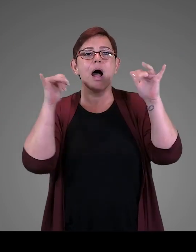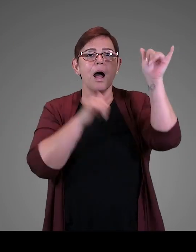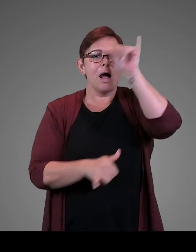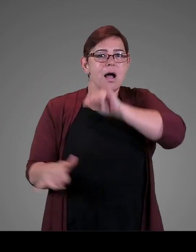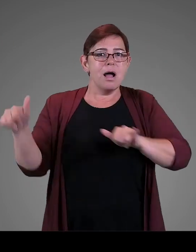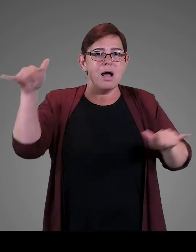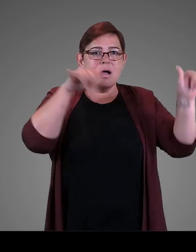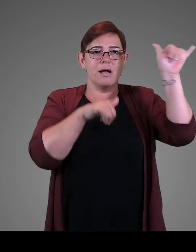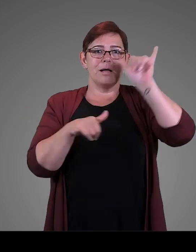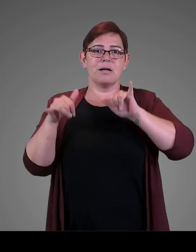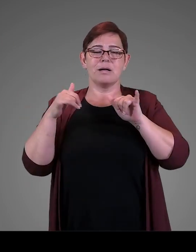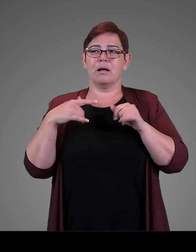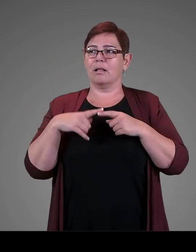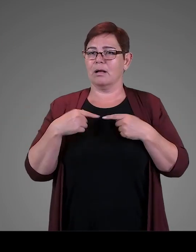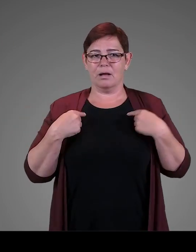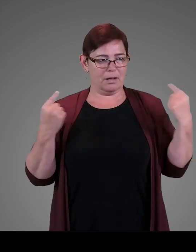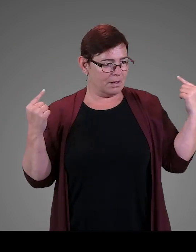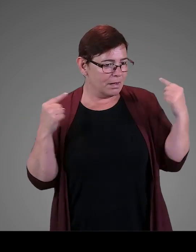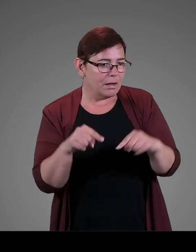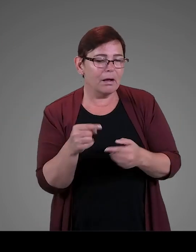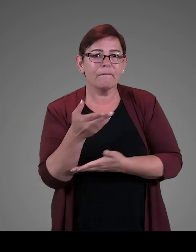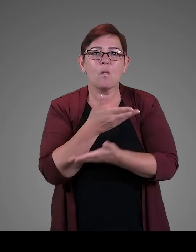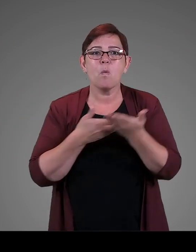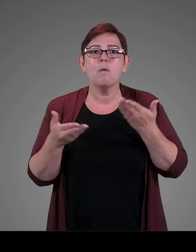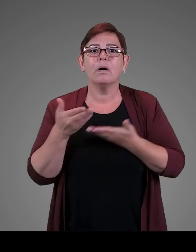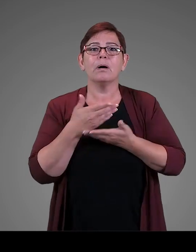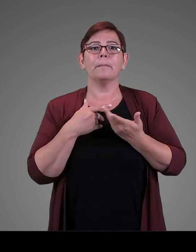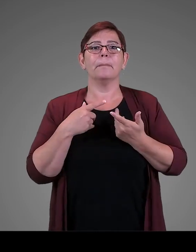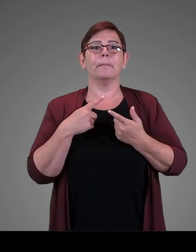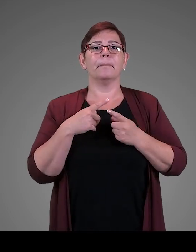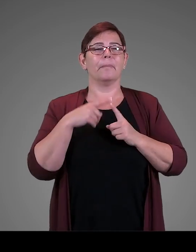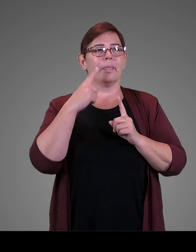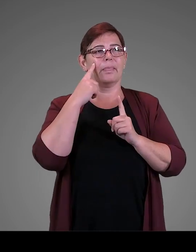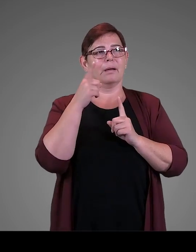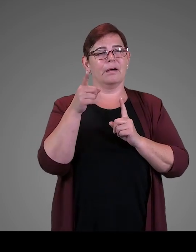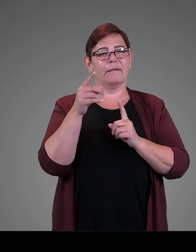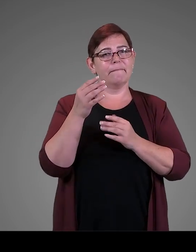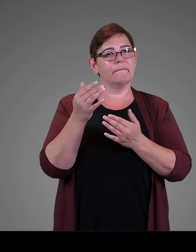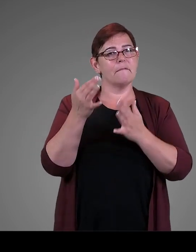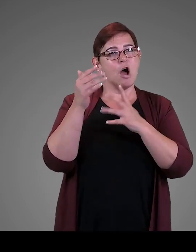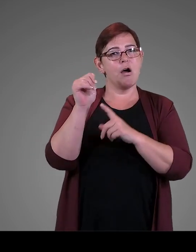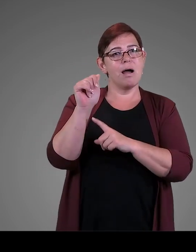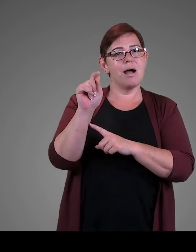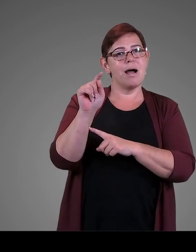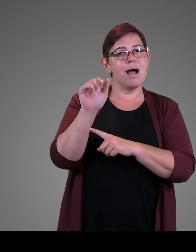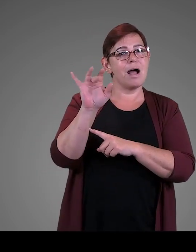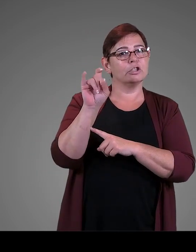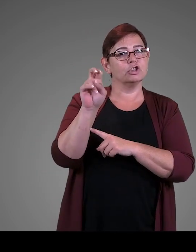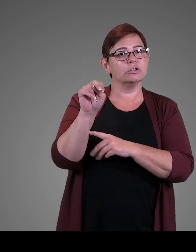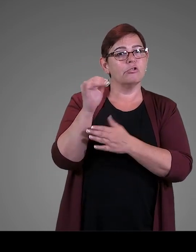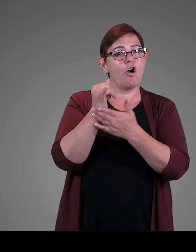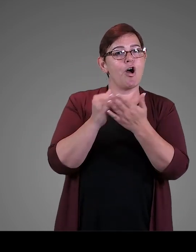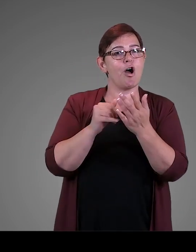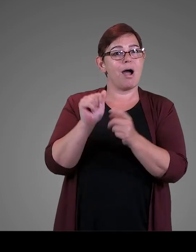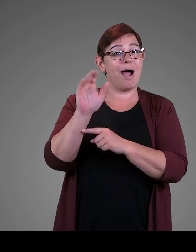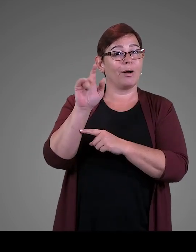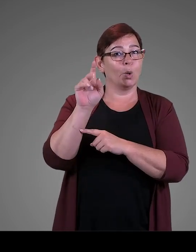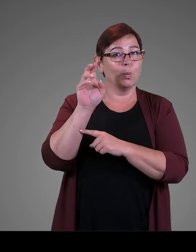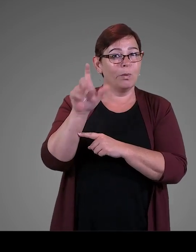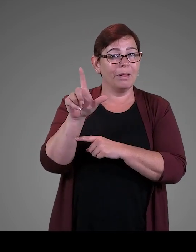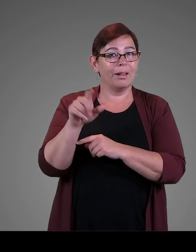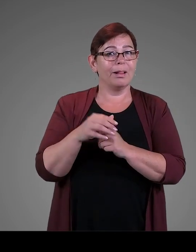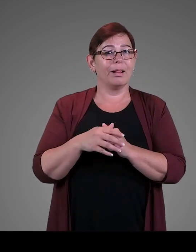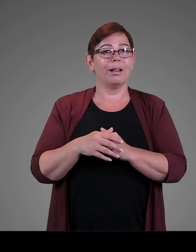là. C'était comme, wow! Puis la première fois que je suis venu à un forum, je pense que c'était à Feu Action